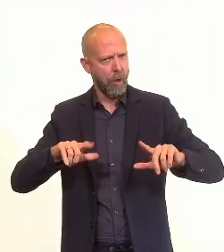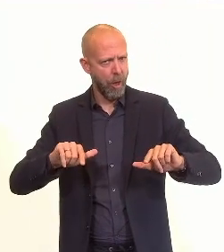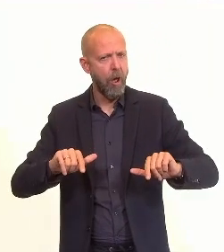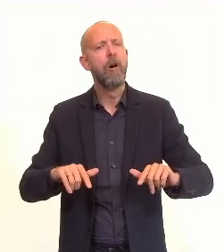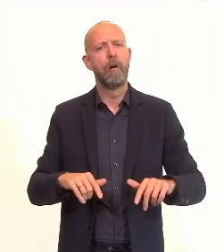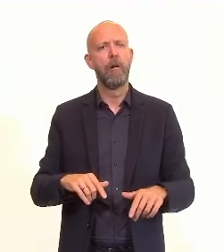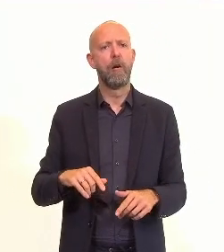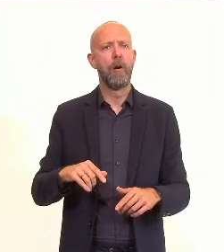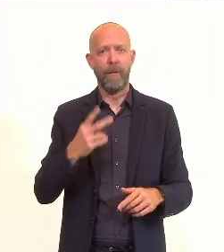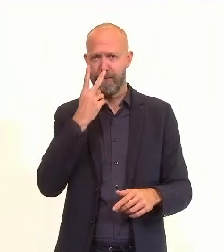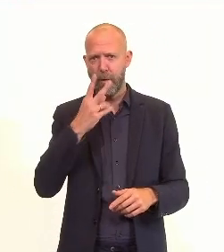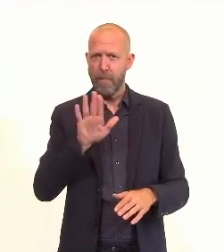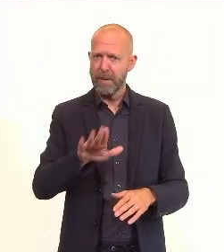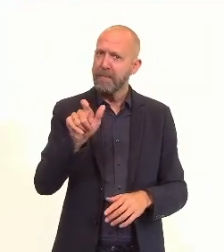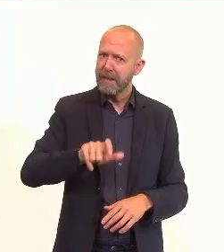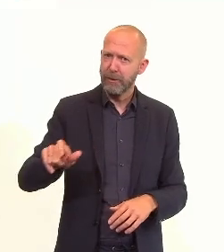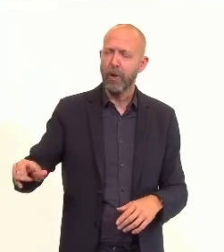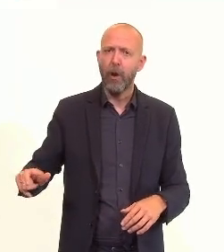chez les personnes.